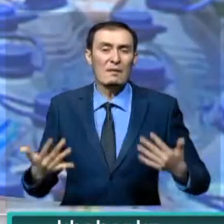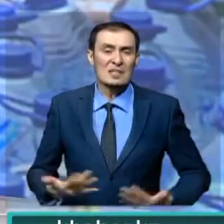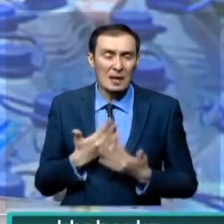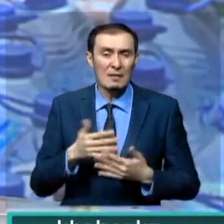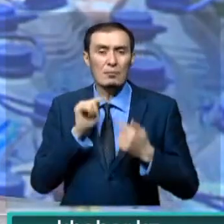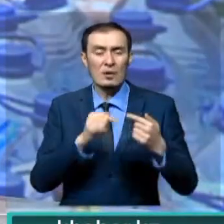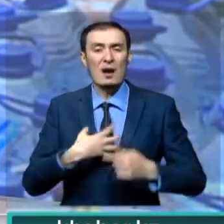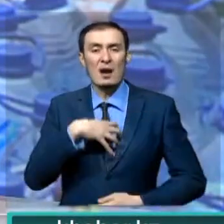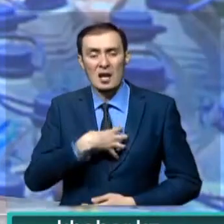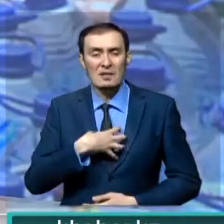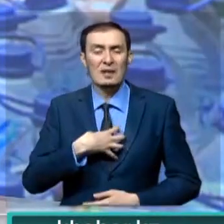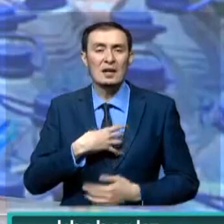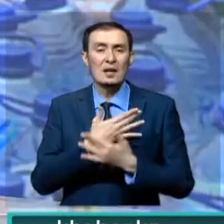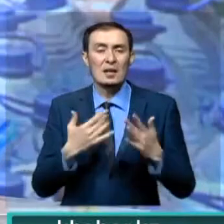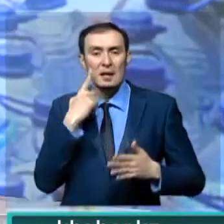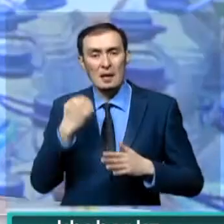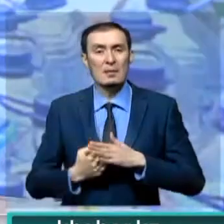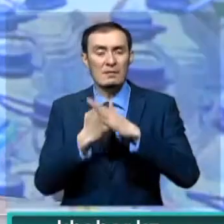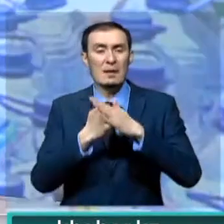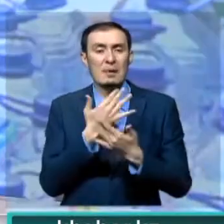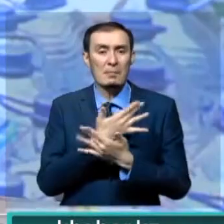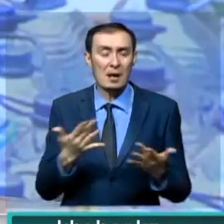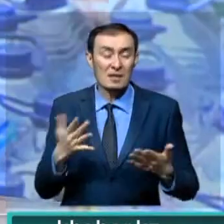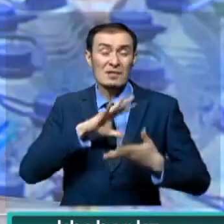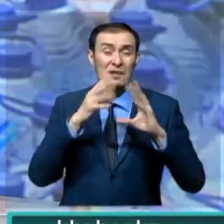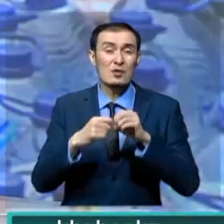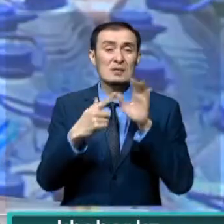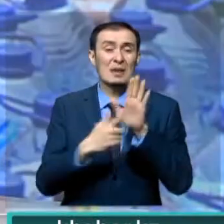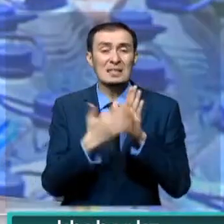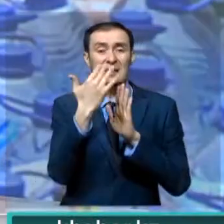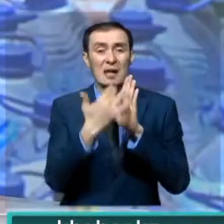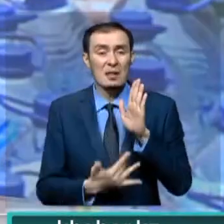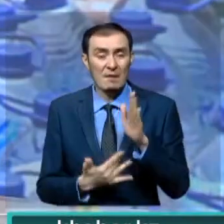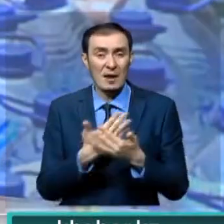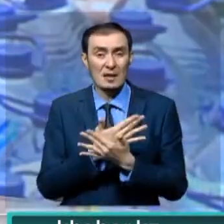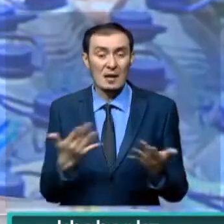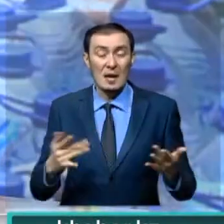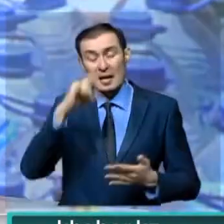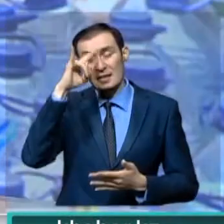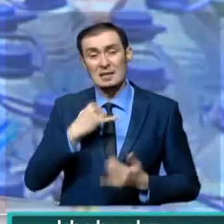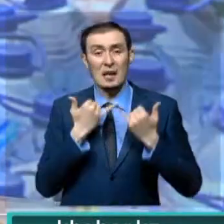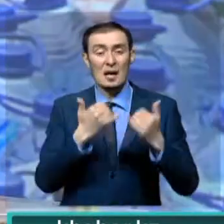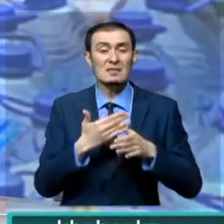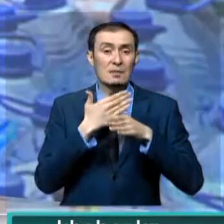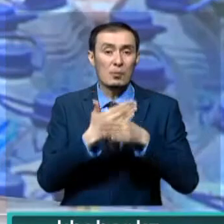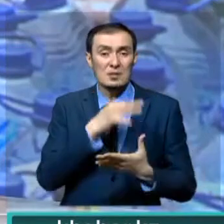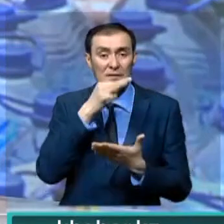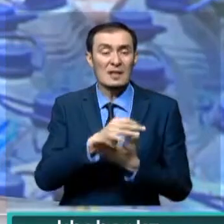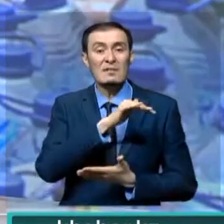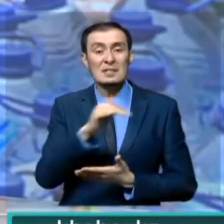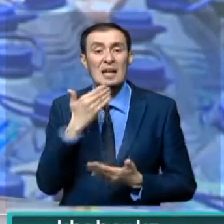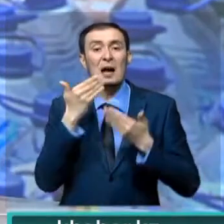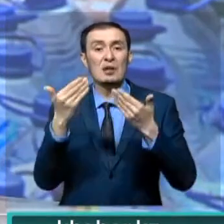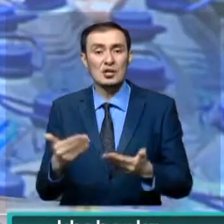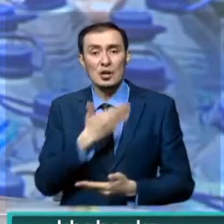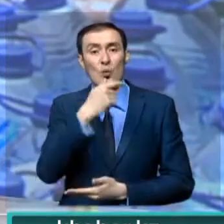противовоспалительные, противокашлевые и антигипертензивные препараты. Всего 17 наименований. Казахстан оказывает помощь в ответ на официальное